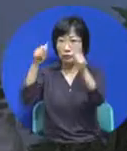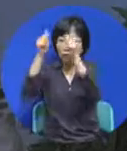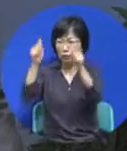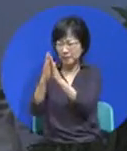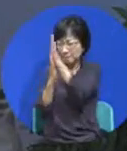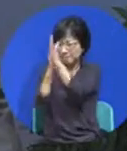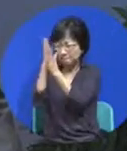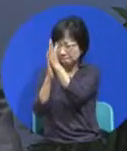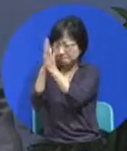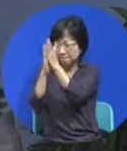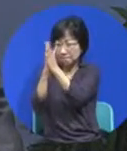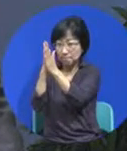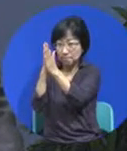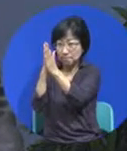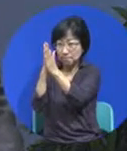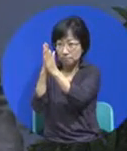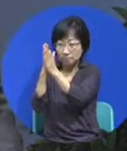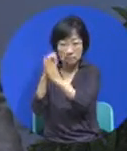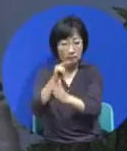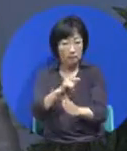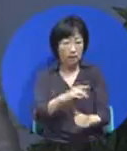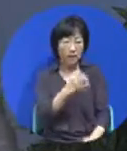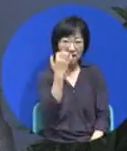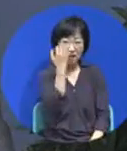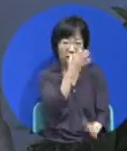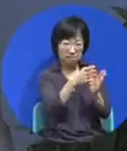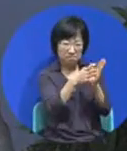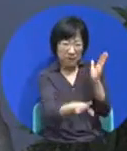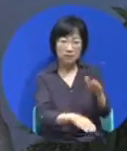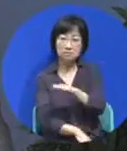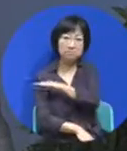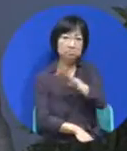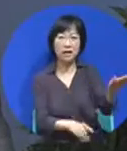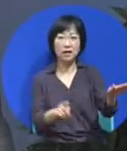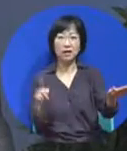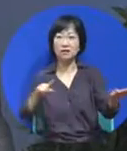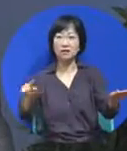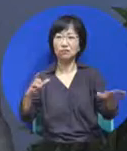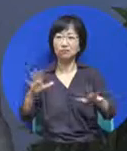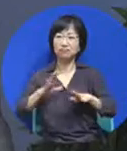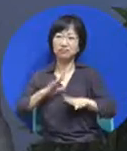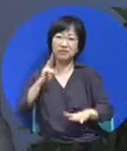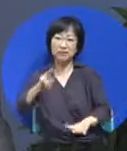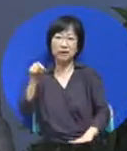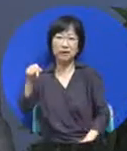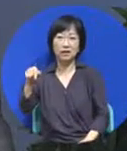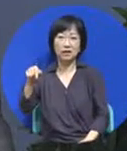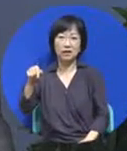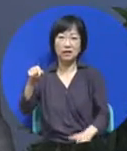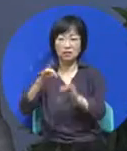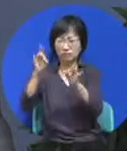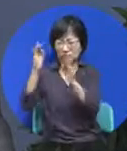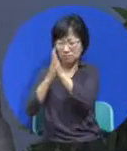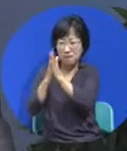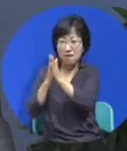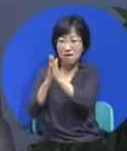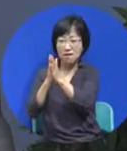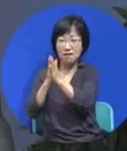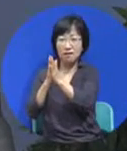것이라는 걸 설명한 겁니다. If you look in the book of Hosea, you can see that Israel falling down in idolatry was a worse sin